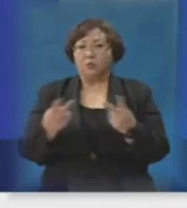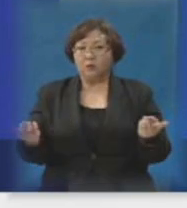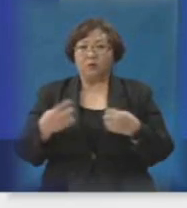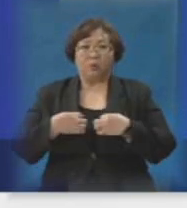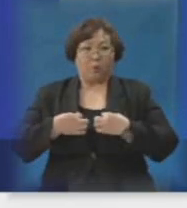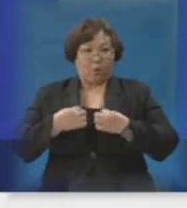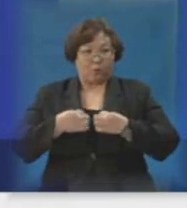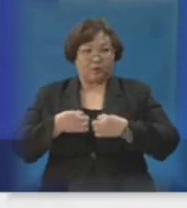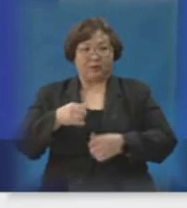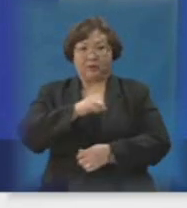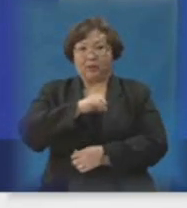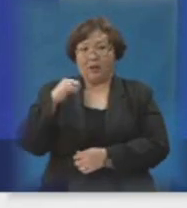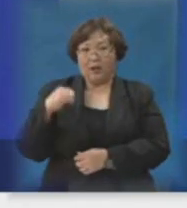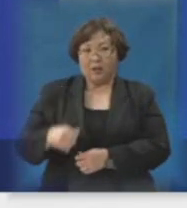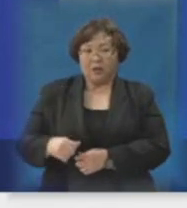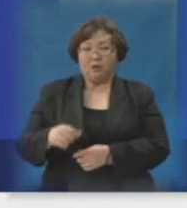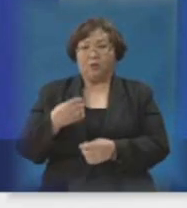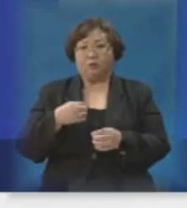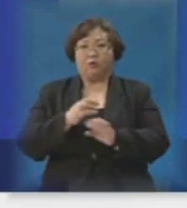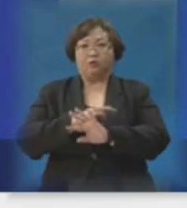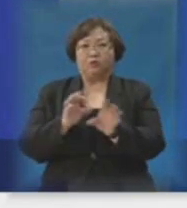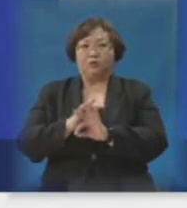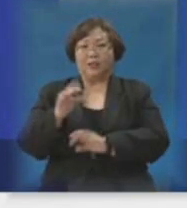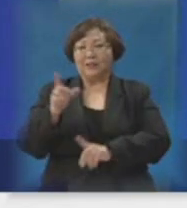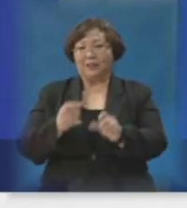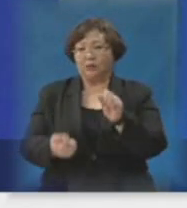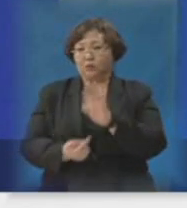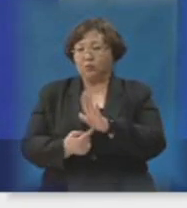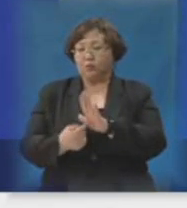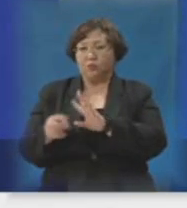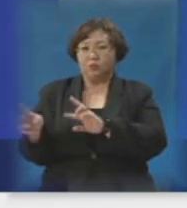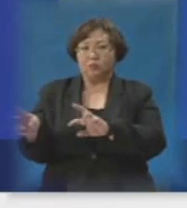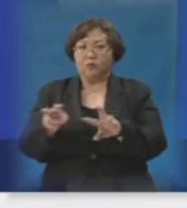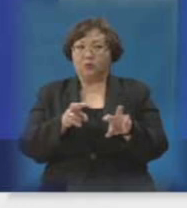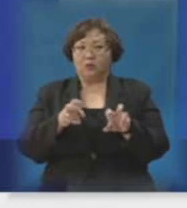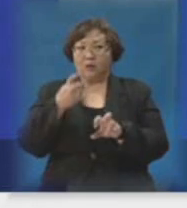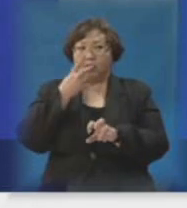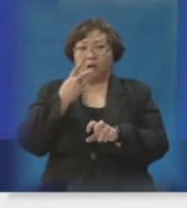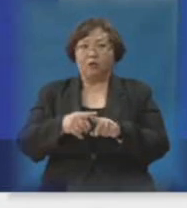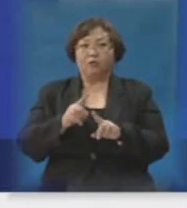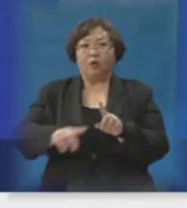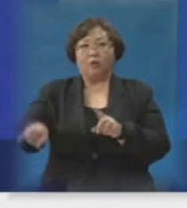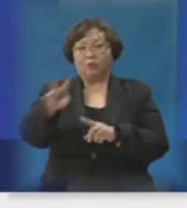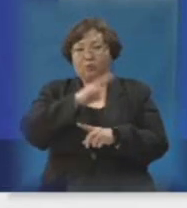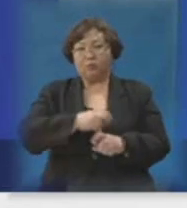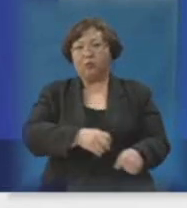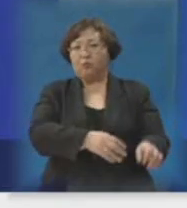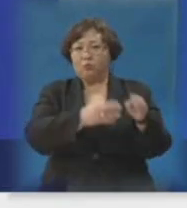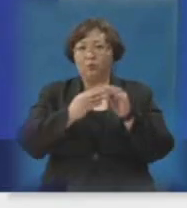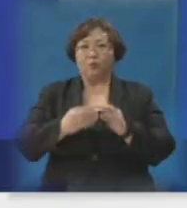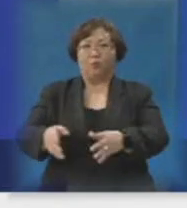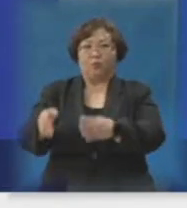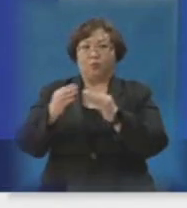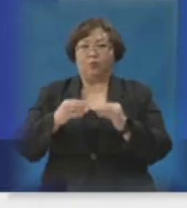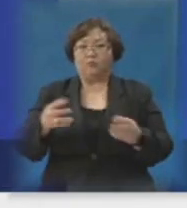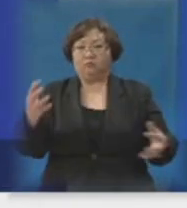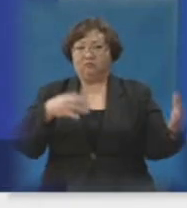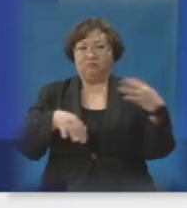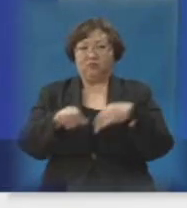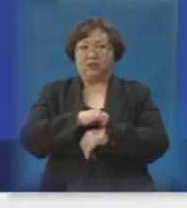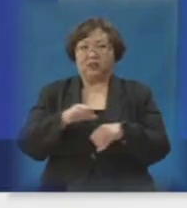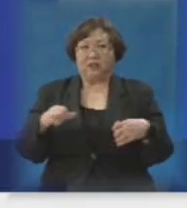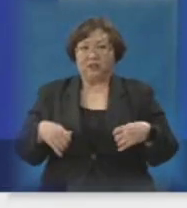хувцас урлагийн салбарын эдийн засгийн суурь судалгаагаар хөдөө орон нутгаас шилжин ирсэн иргэд